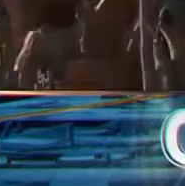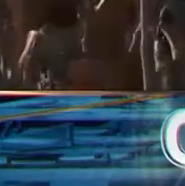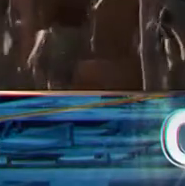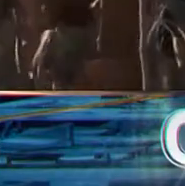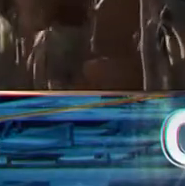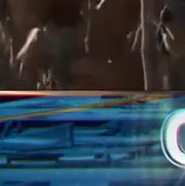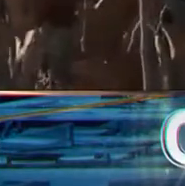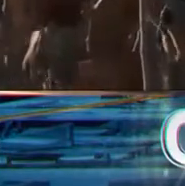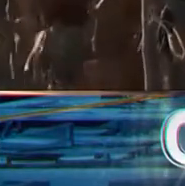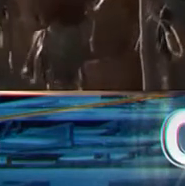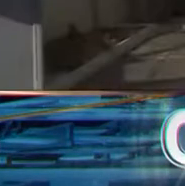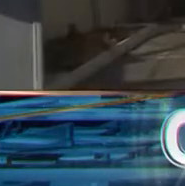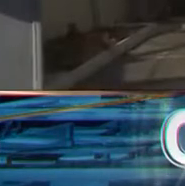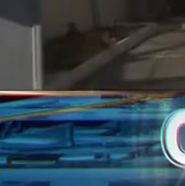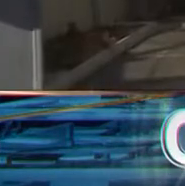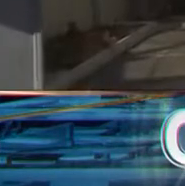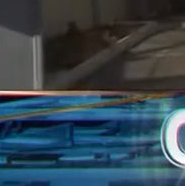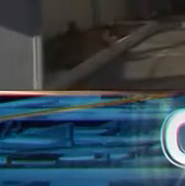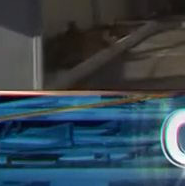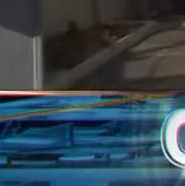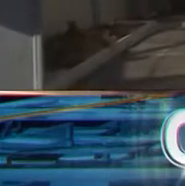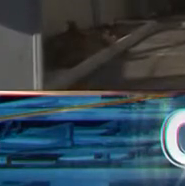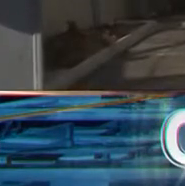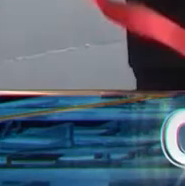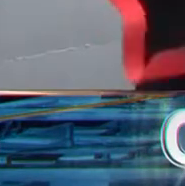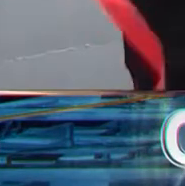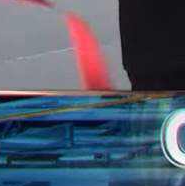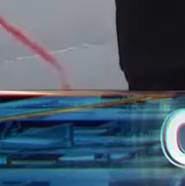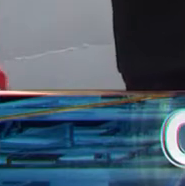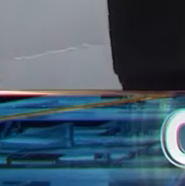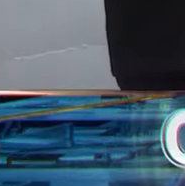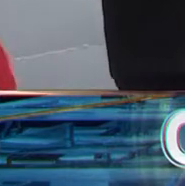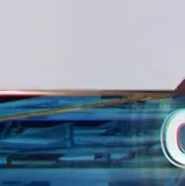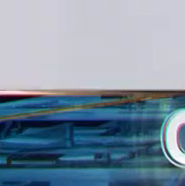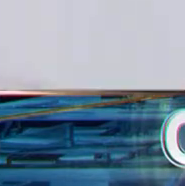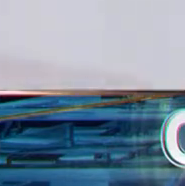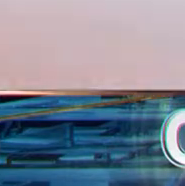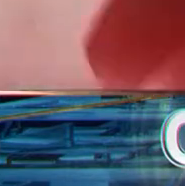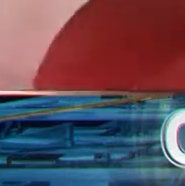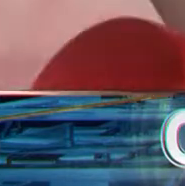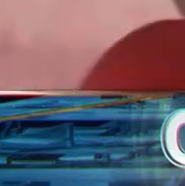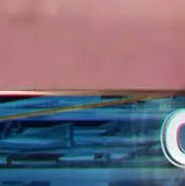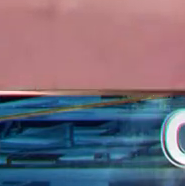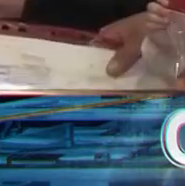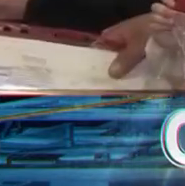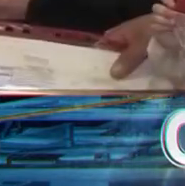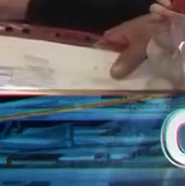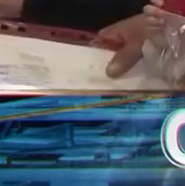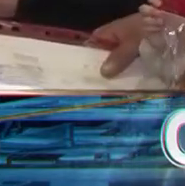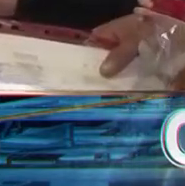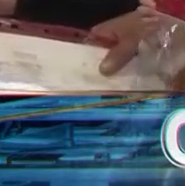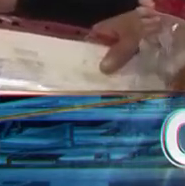Асар по-талгарски. В селе Панфилов Талгарского района многодетная семья после пожара осталась без крова. Кто и как помог